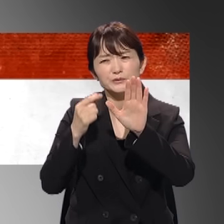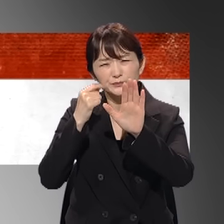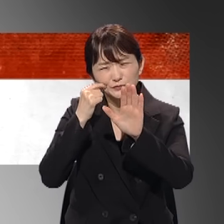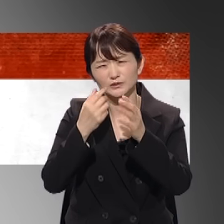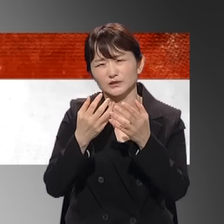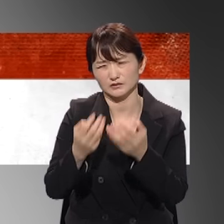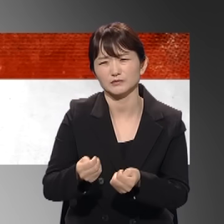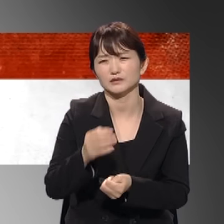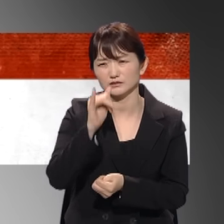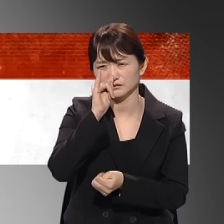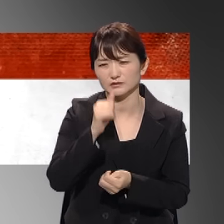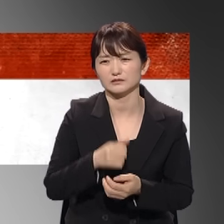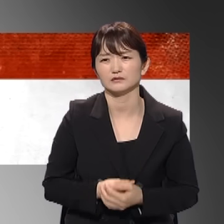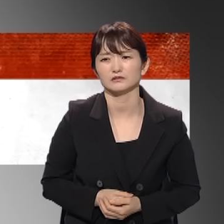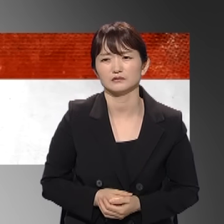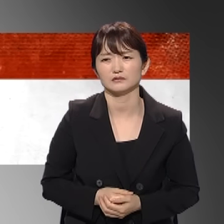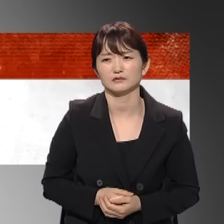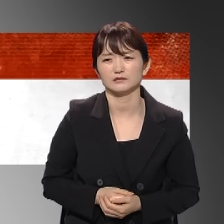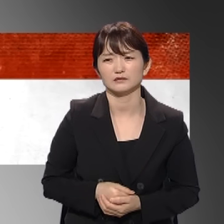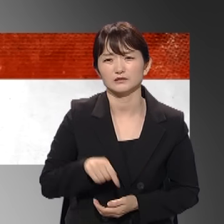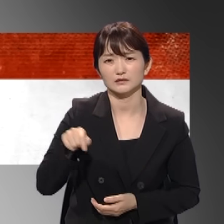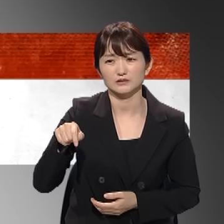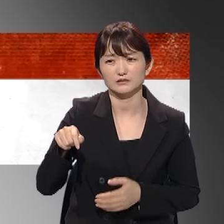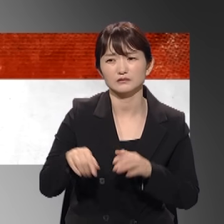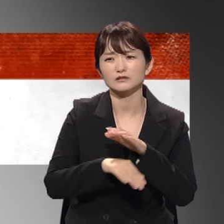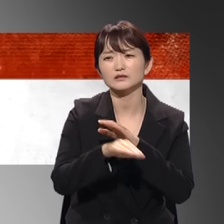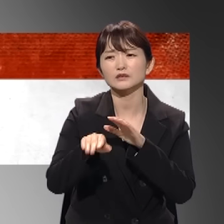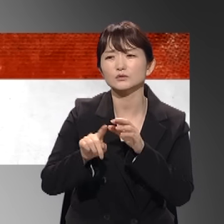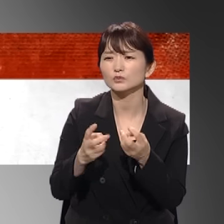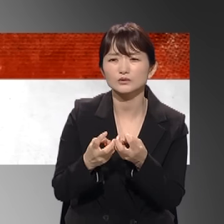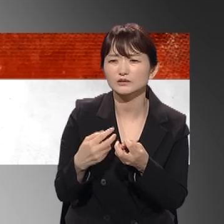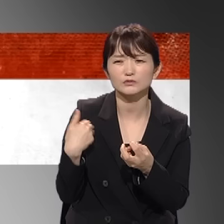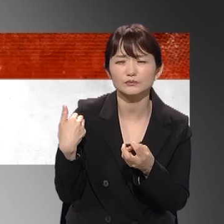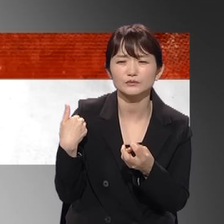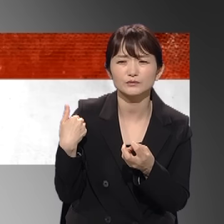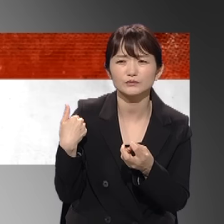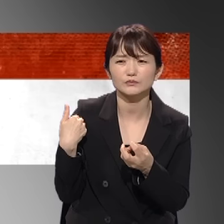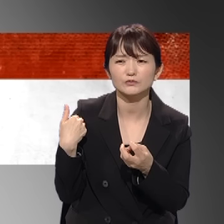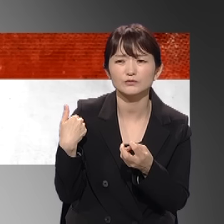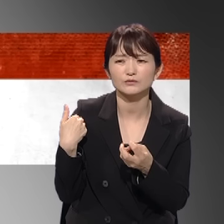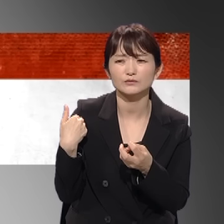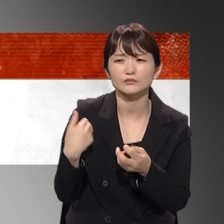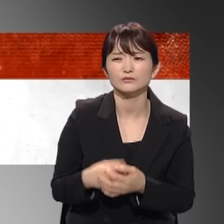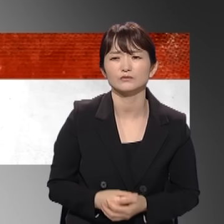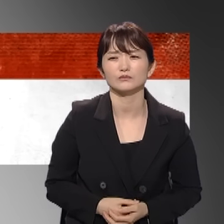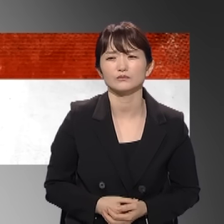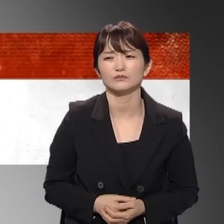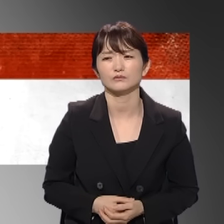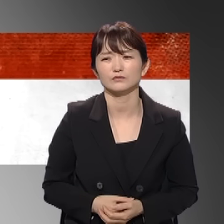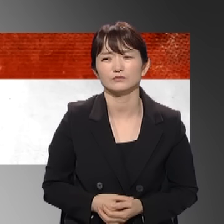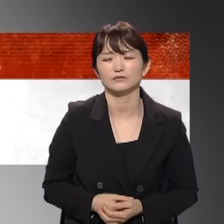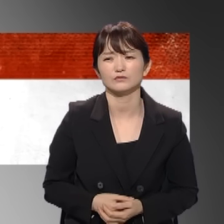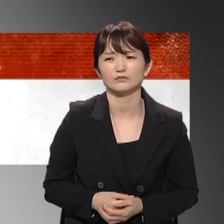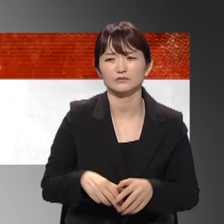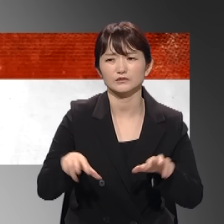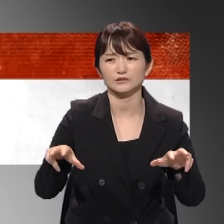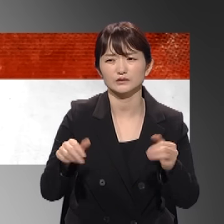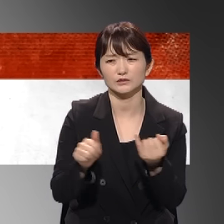게 많아서 그런 걸 본 이상 이렇게 가정이 어떻게 될지 모르는 거잖아요. 그렇죠. 네, 그래서 유지하기가 쉽지가